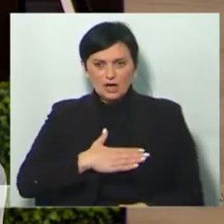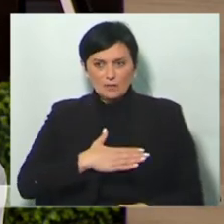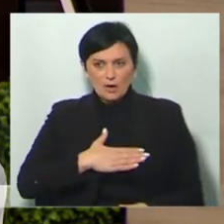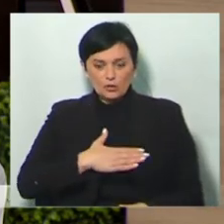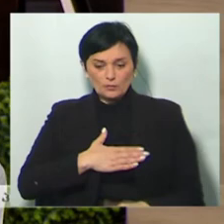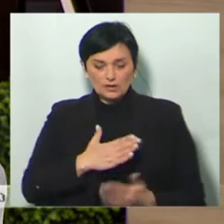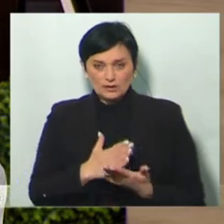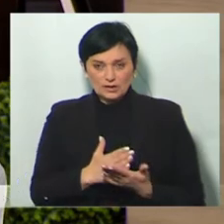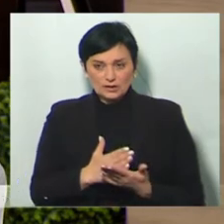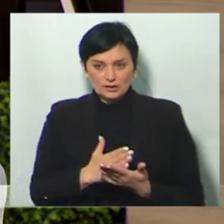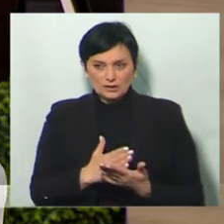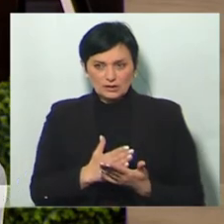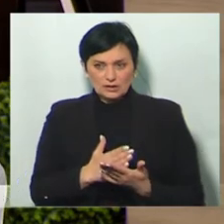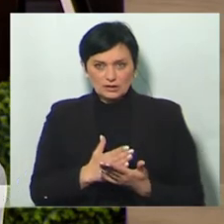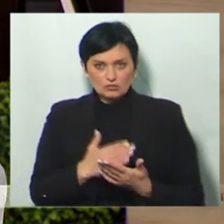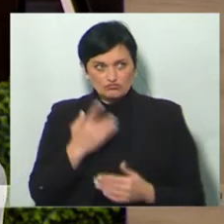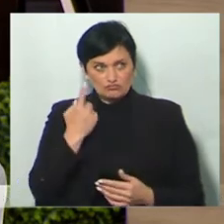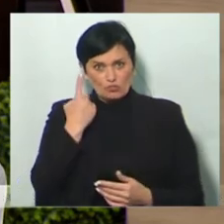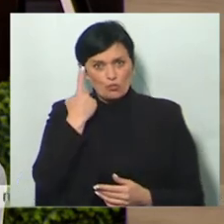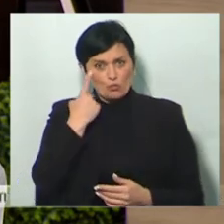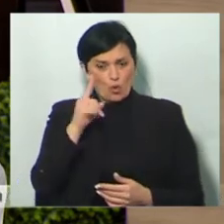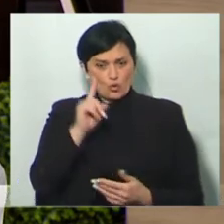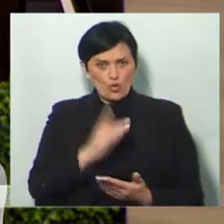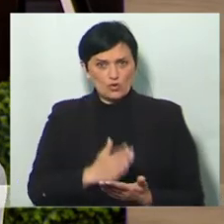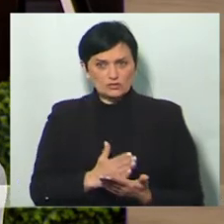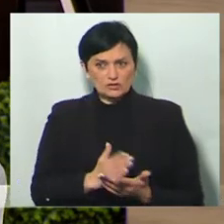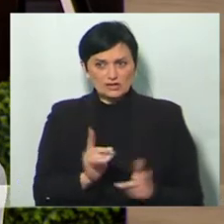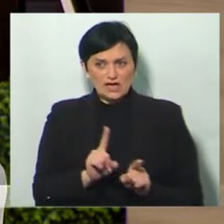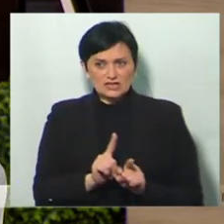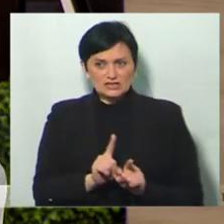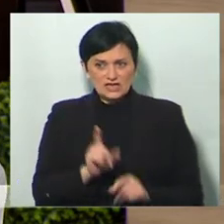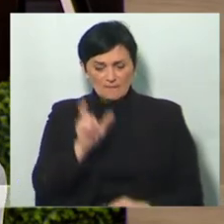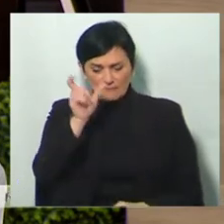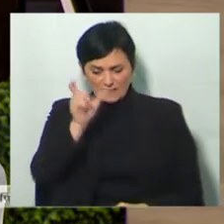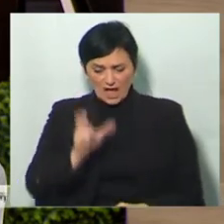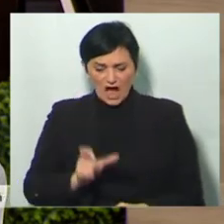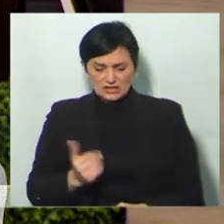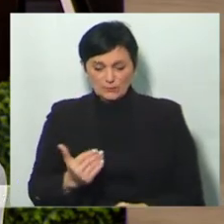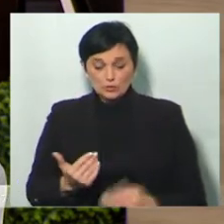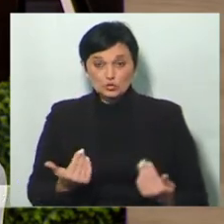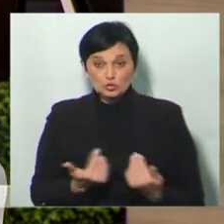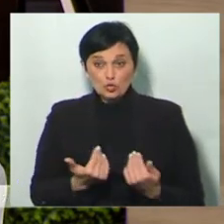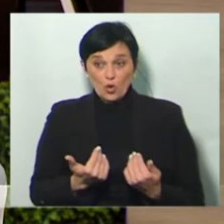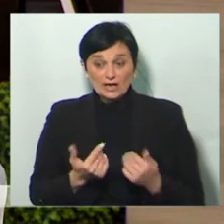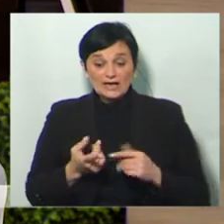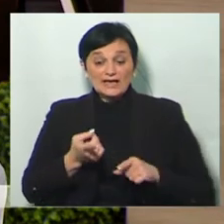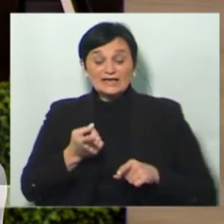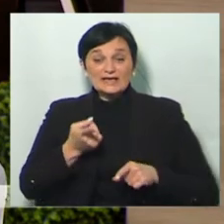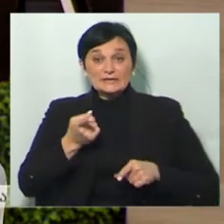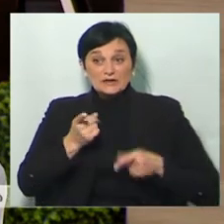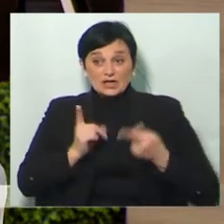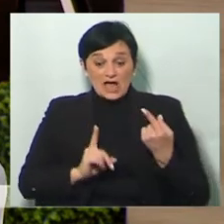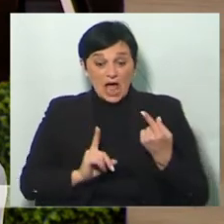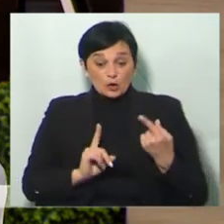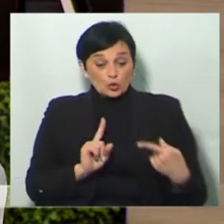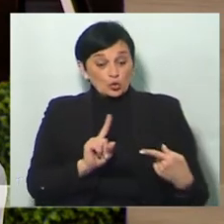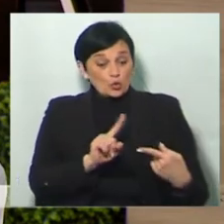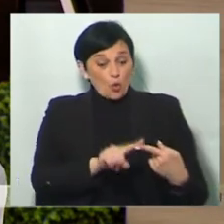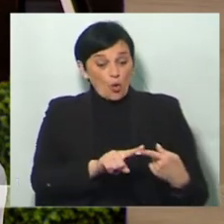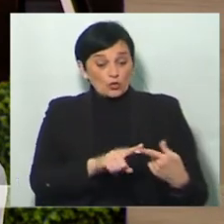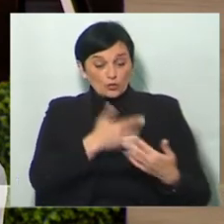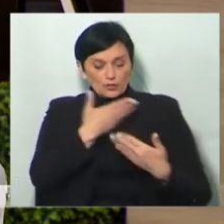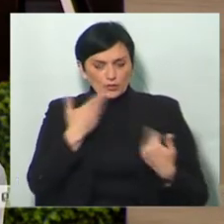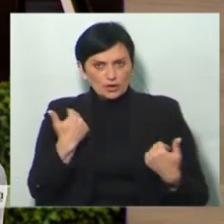არის მოგონილი, ასე ვთქვათ, ადამიანის ცხოვრებაში და რეალური კონტაქტი ამ დროს რო არ ხდება,